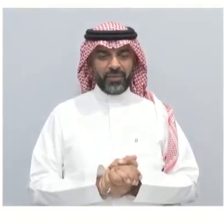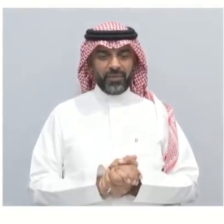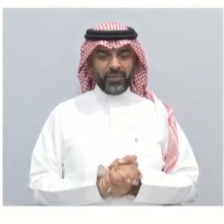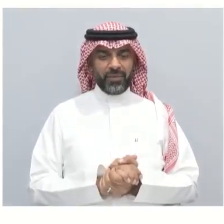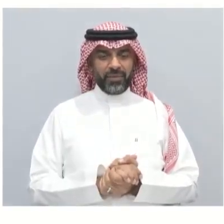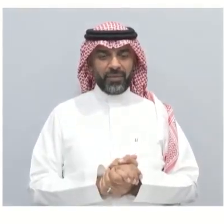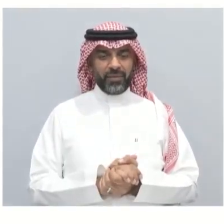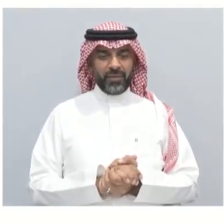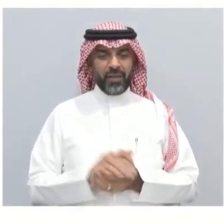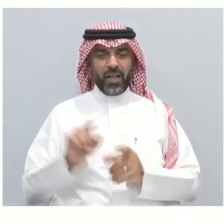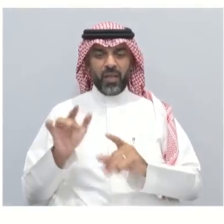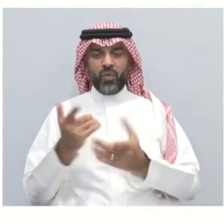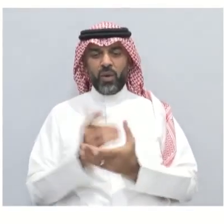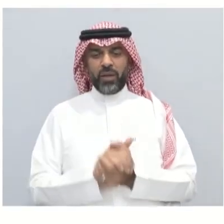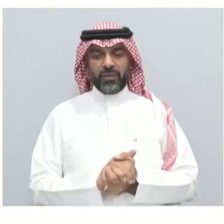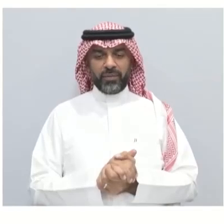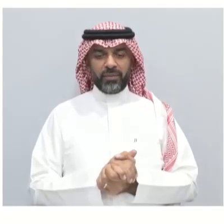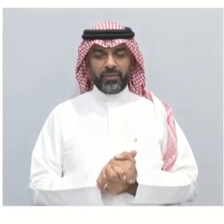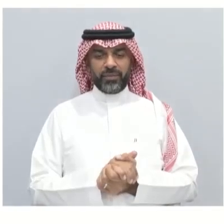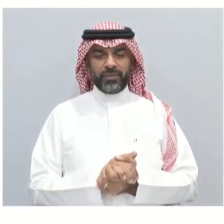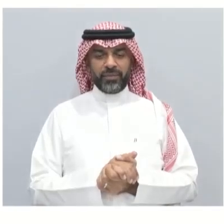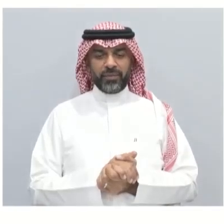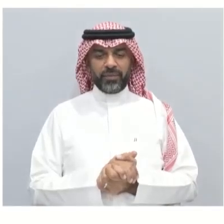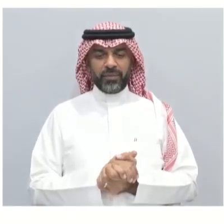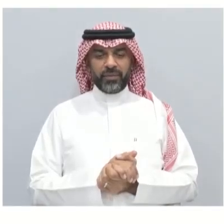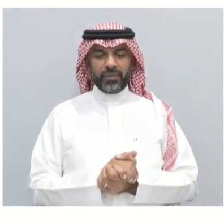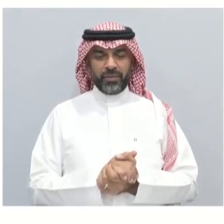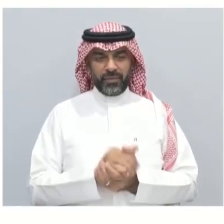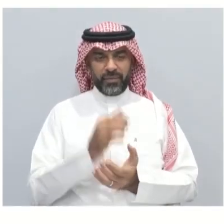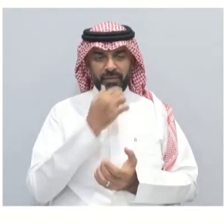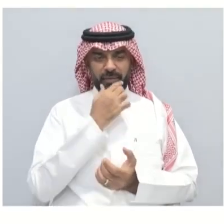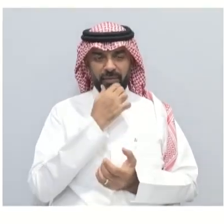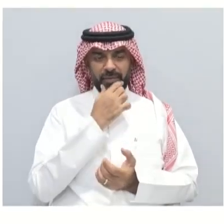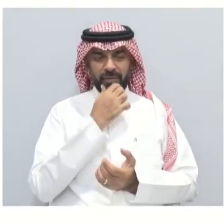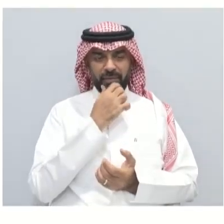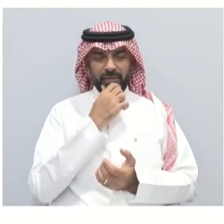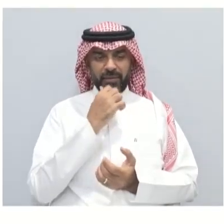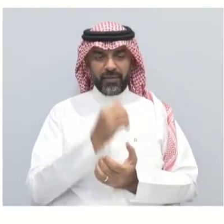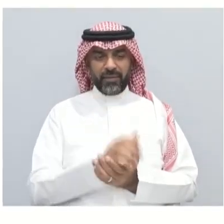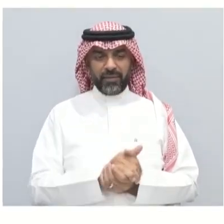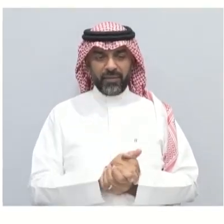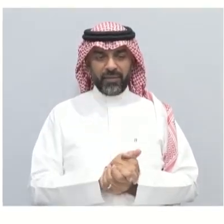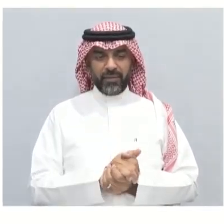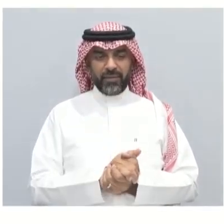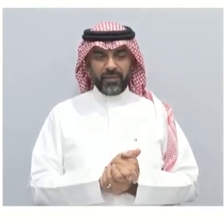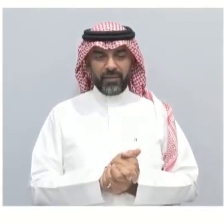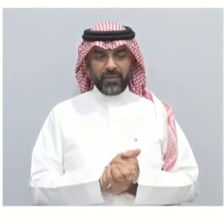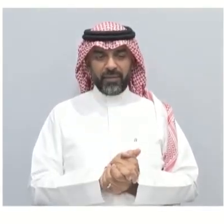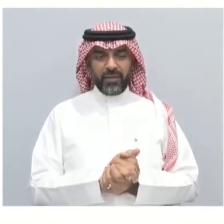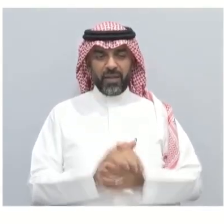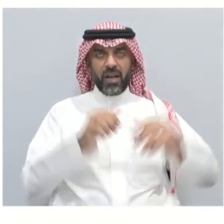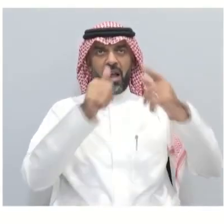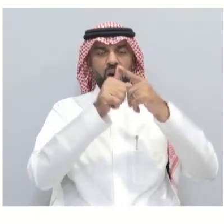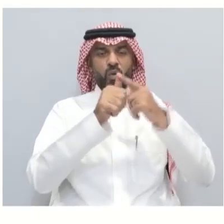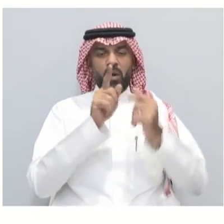تنطبق على الشكل او على على النص الذي قمنا بتطبيق التنسيق عليه احسنتم الشكل الاول هو